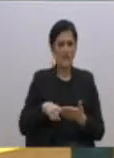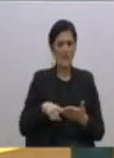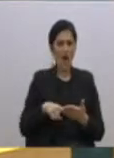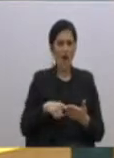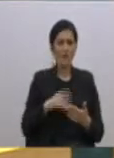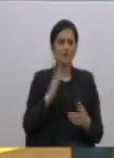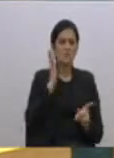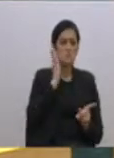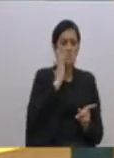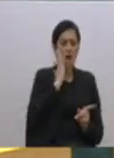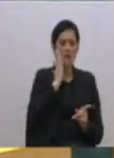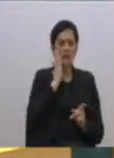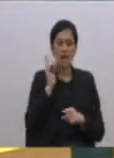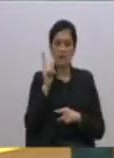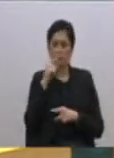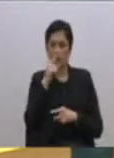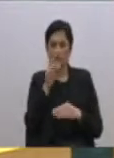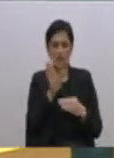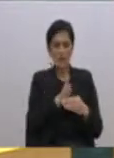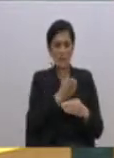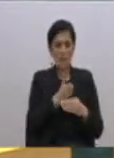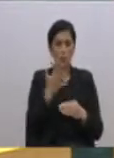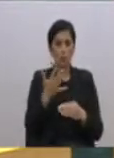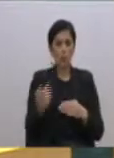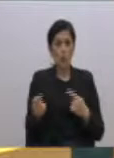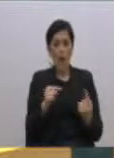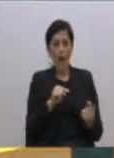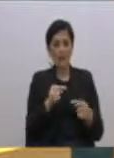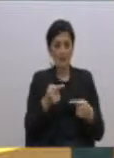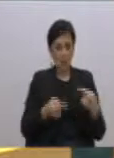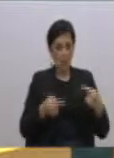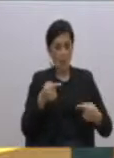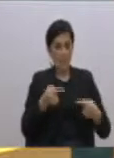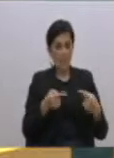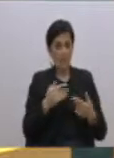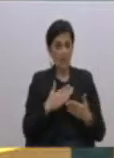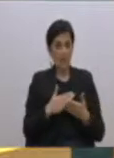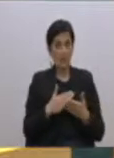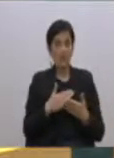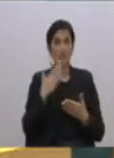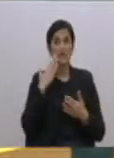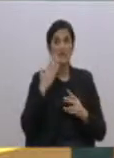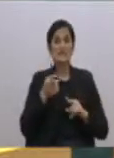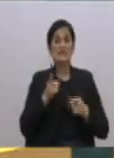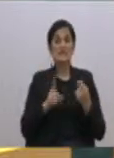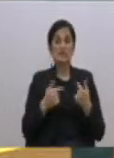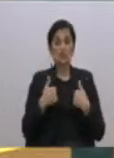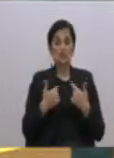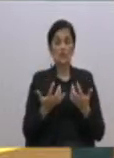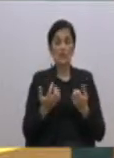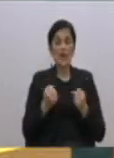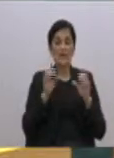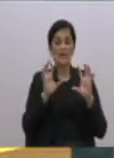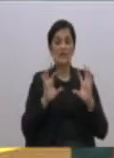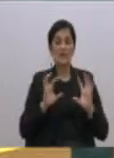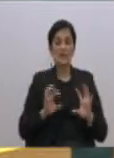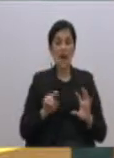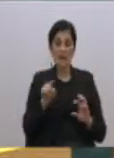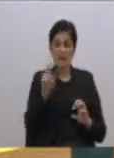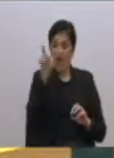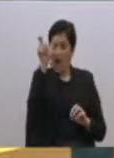Martlis Garcevas, Imșen Tuvași, tu ești mai tan conflictiv, e knevoda. Anu, si n-am dubit, si ce am revolut, ca anu, si Adamiani, si